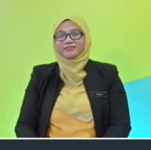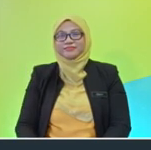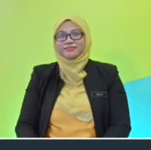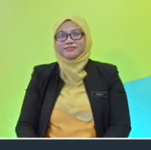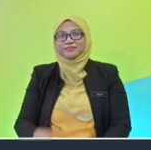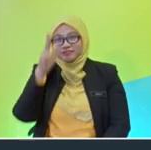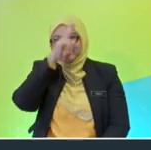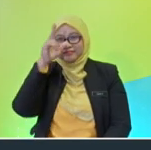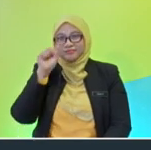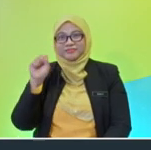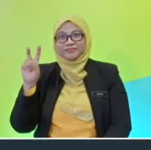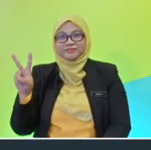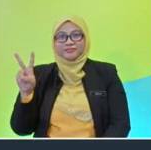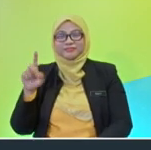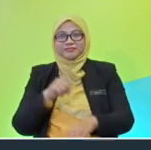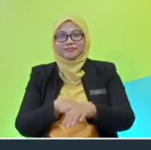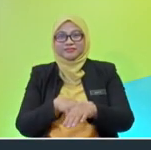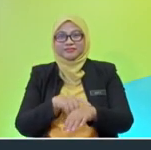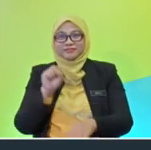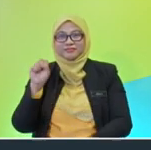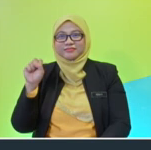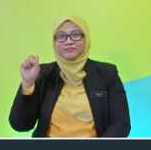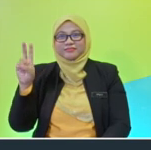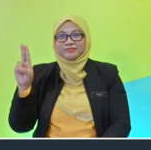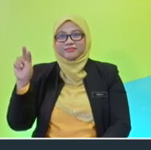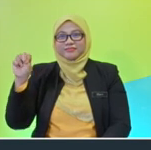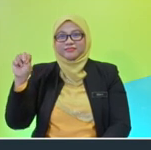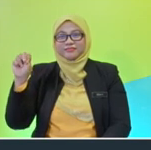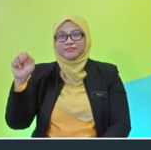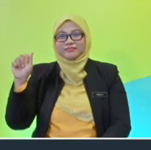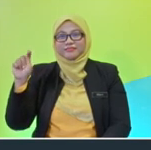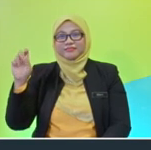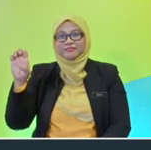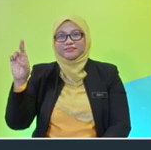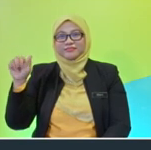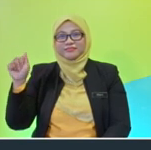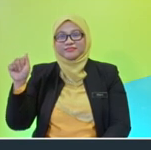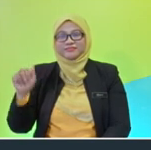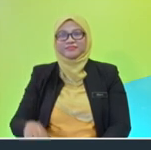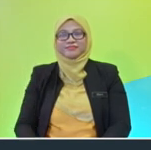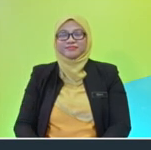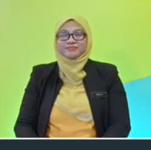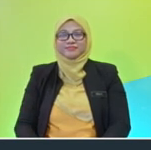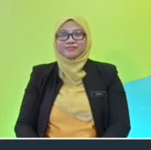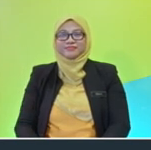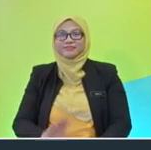Sriwijaya yang berpusat di Sumatera Oke sambil-sampai anak murid saya dalam tayamum Jawa anak-anak